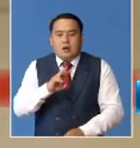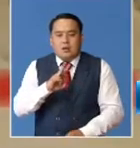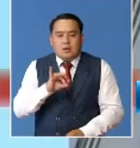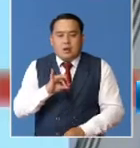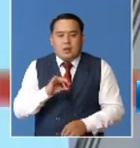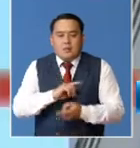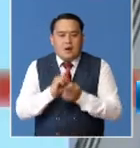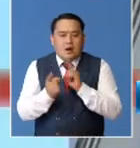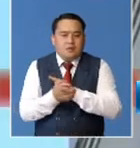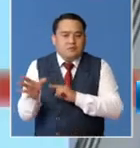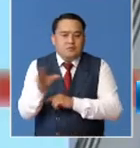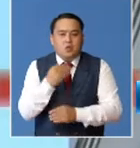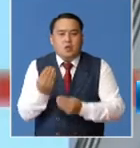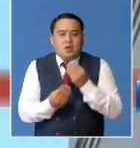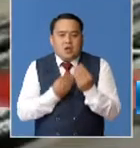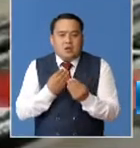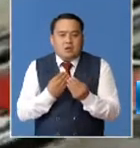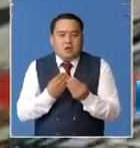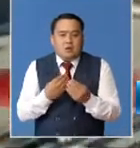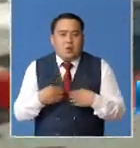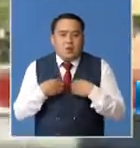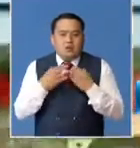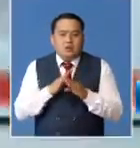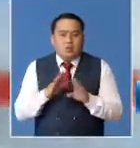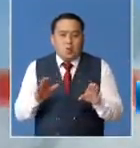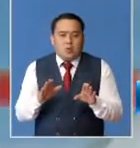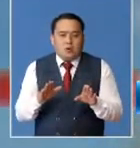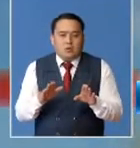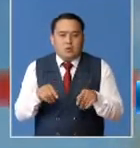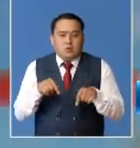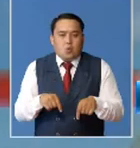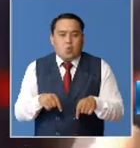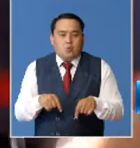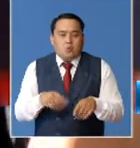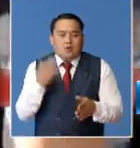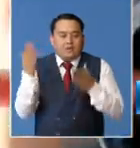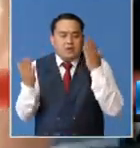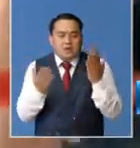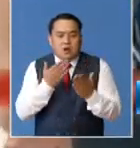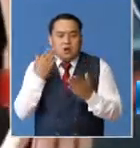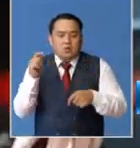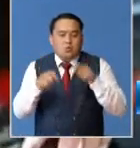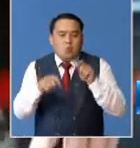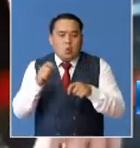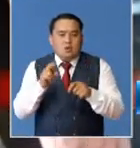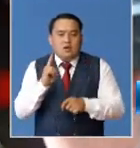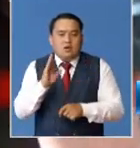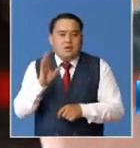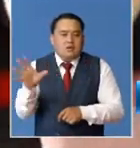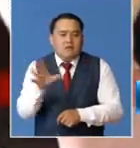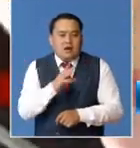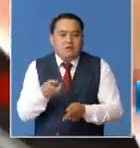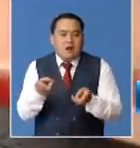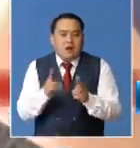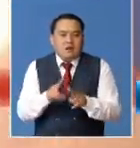Краснощек превращает все в игру. Лишь бы не испугать ребенка. Хотя тут совсем не до веселья. Дождик в этой квартире и во всех